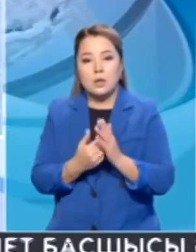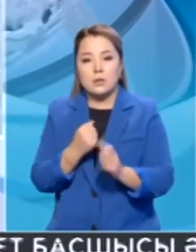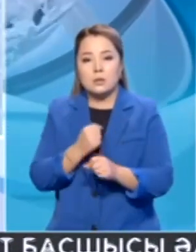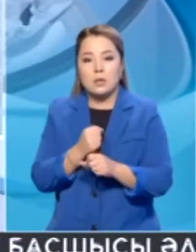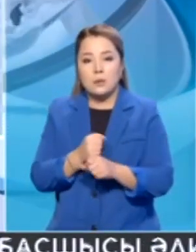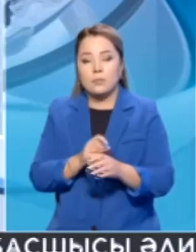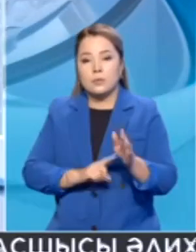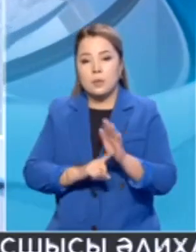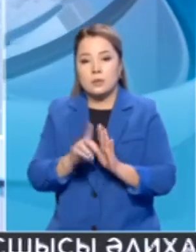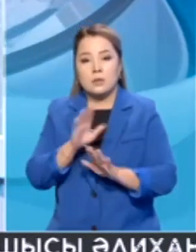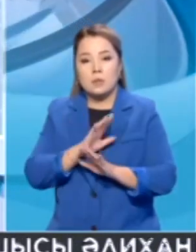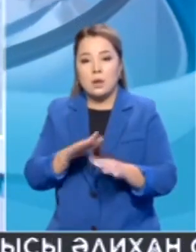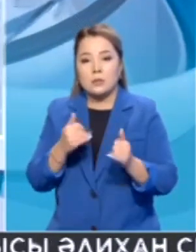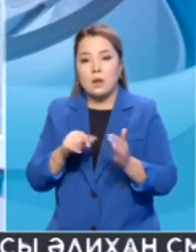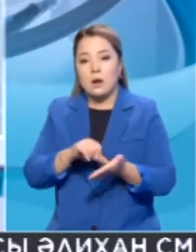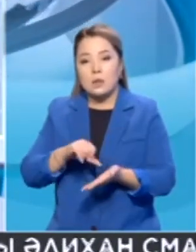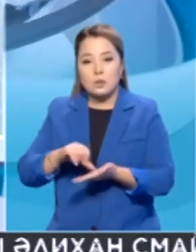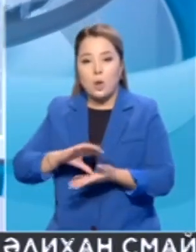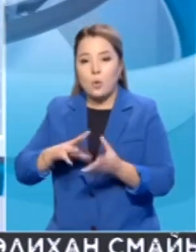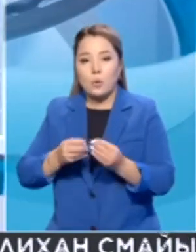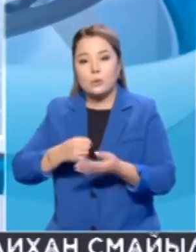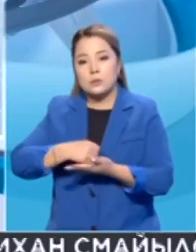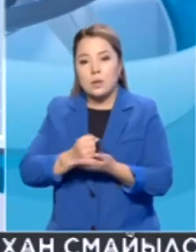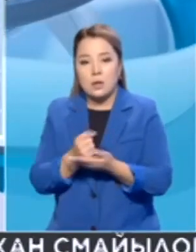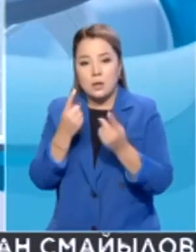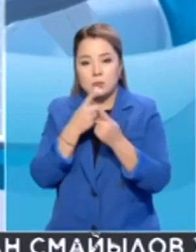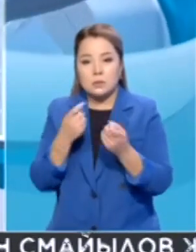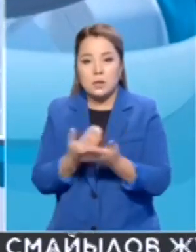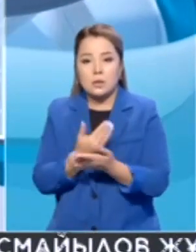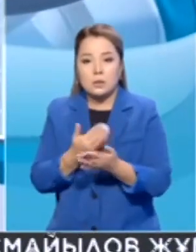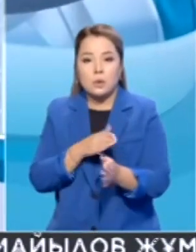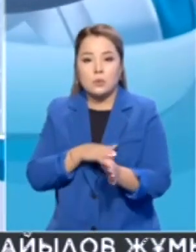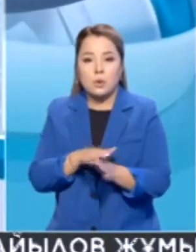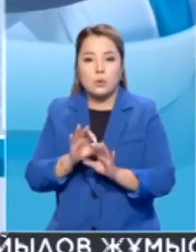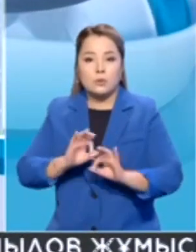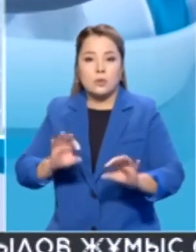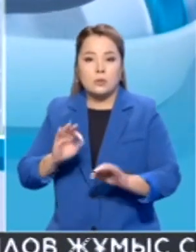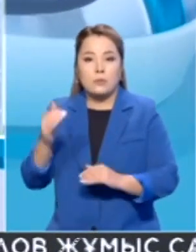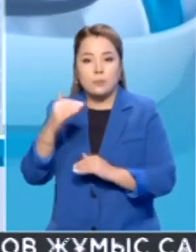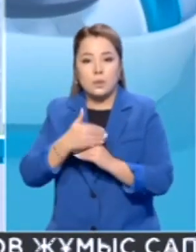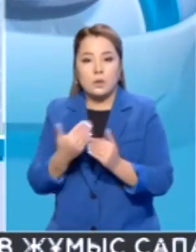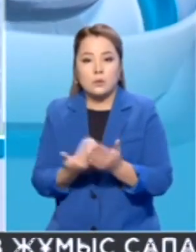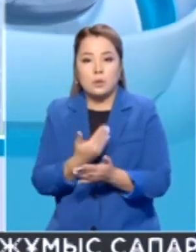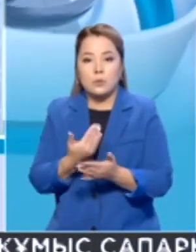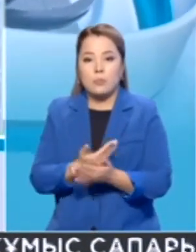жоқ. Бұл тақырыптарға қатысты қорытынды ақпаратта толығырақ тарқатамын. Саламат. Рахмет, Ағырке.